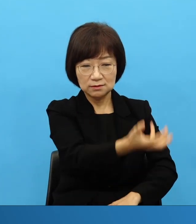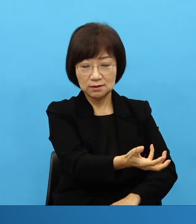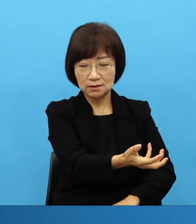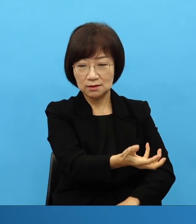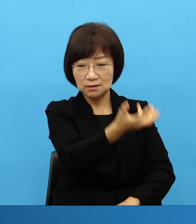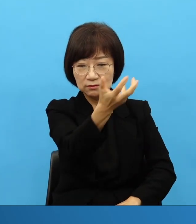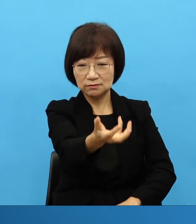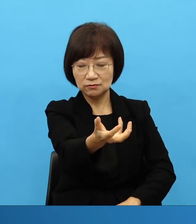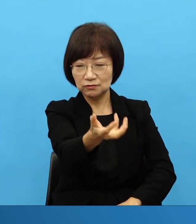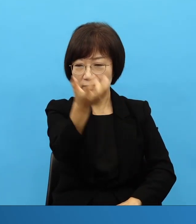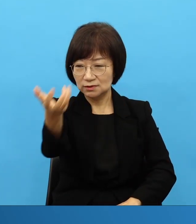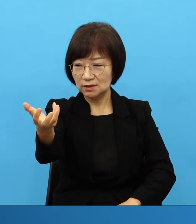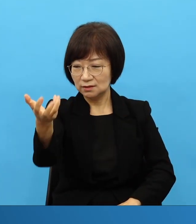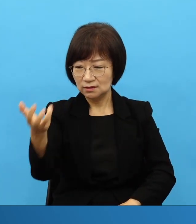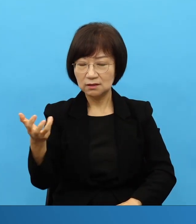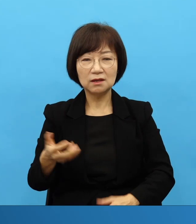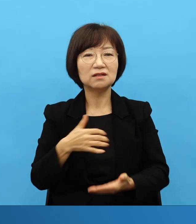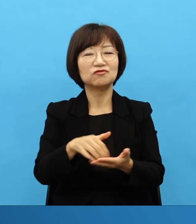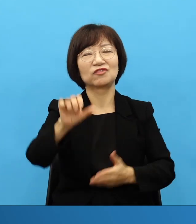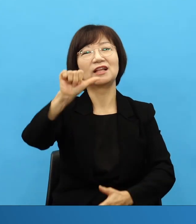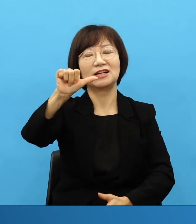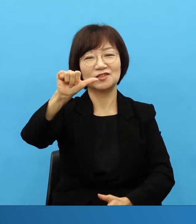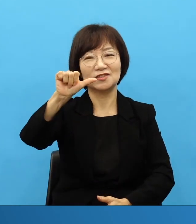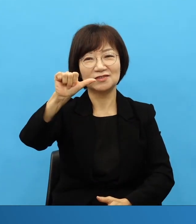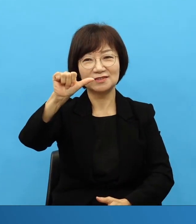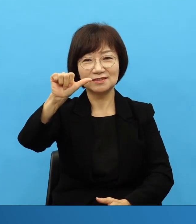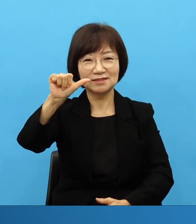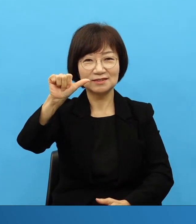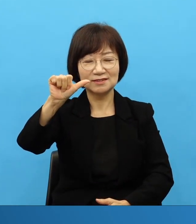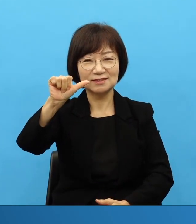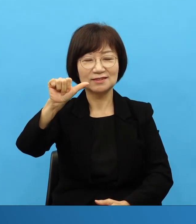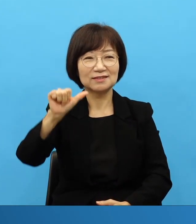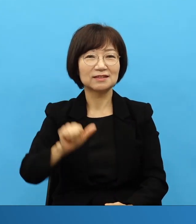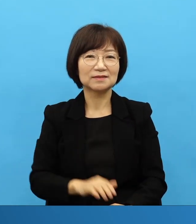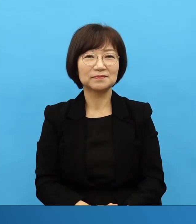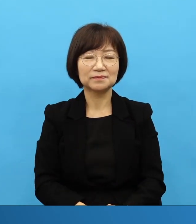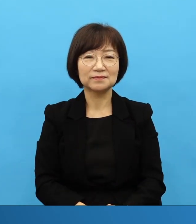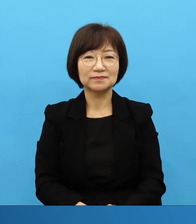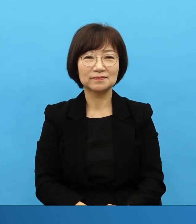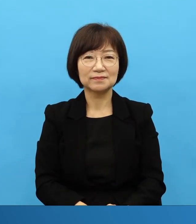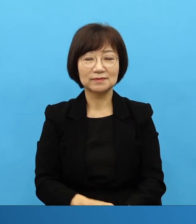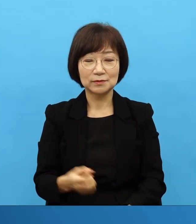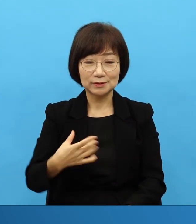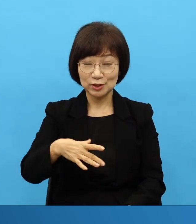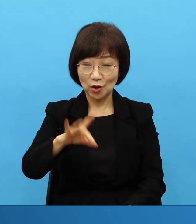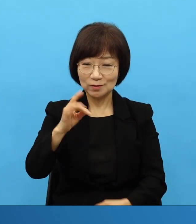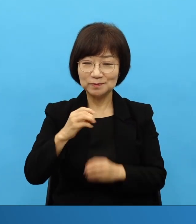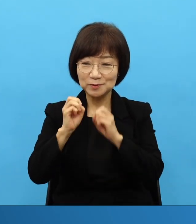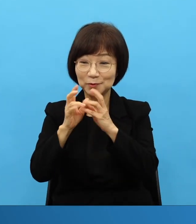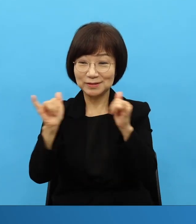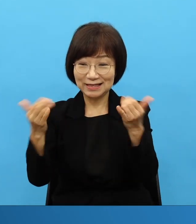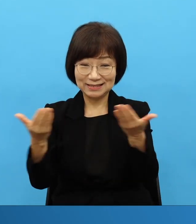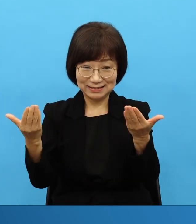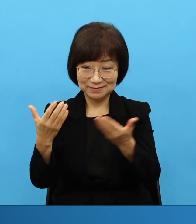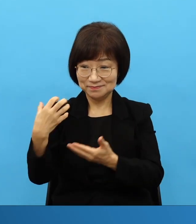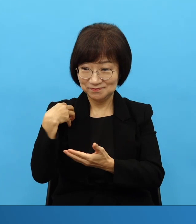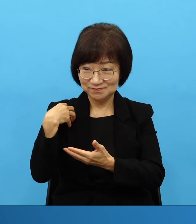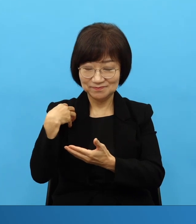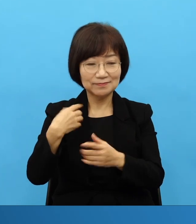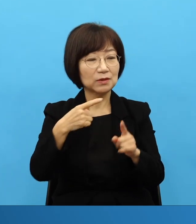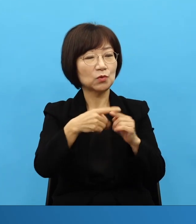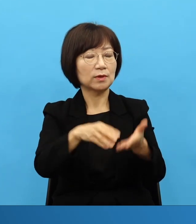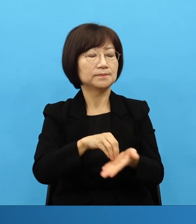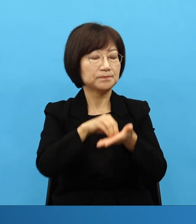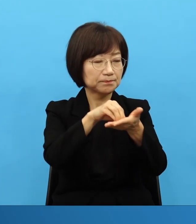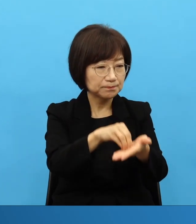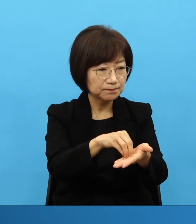into my pastoral ministry, and went through 5 different churches. 또 이제 뭐 그래 처음으로 전도사를 간 교회는 막 너무 교회가 막